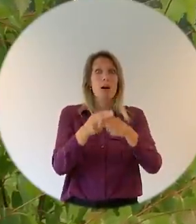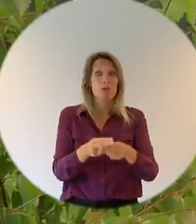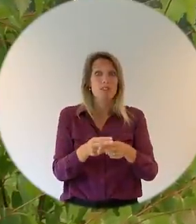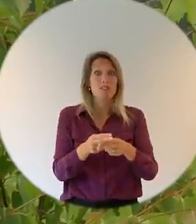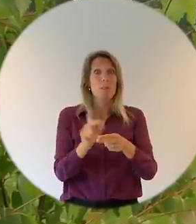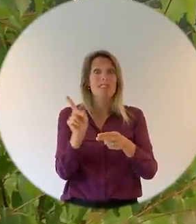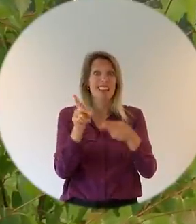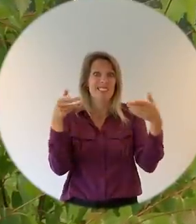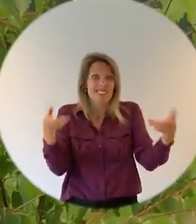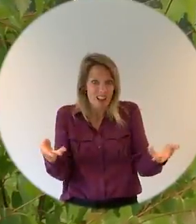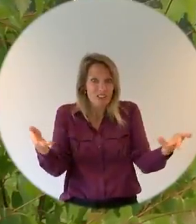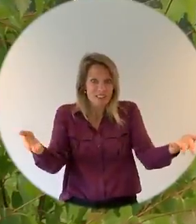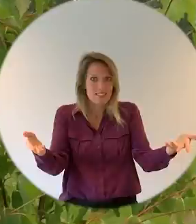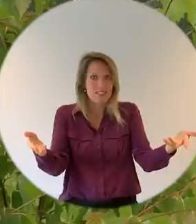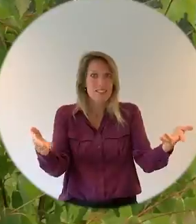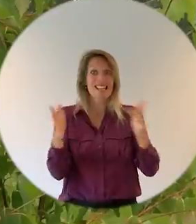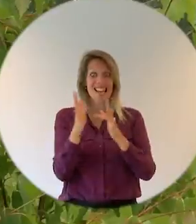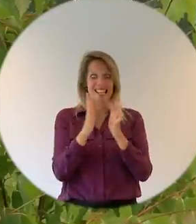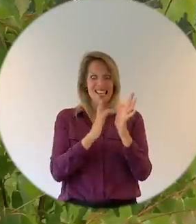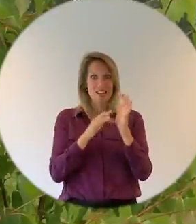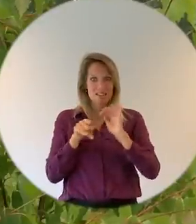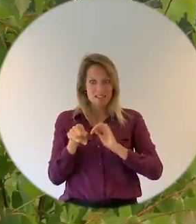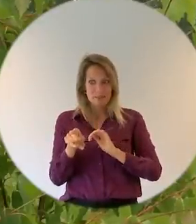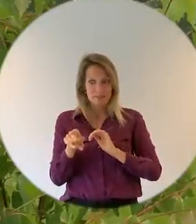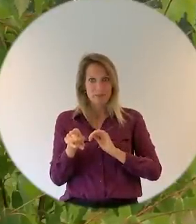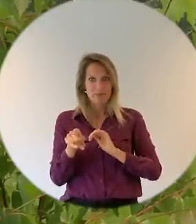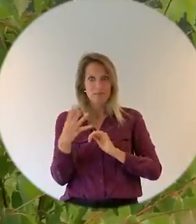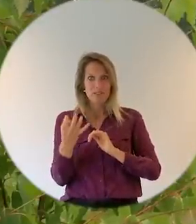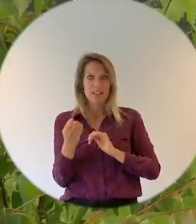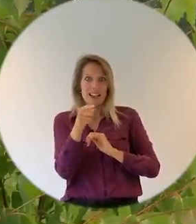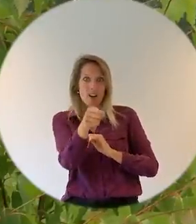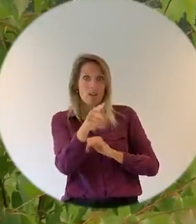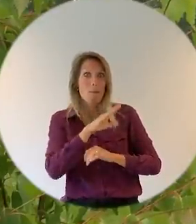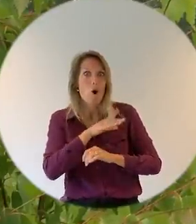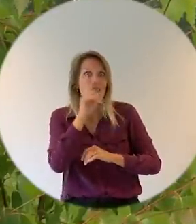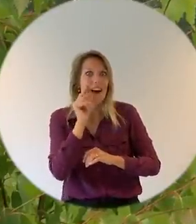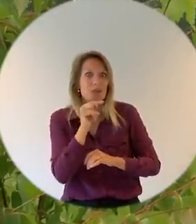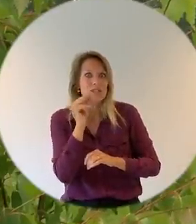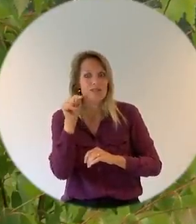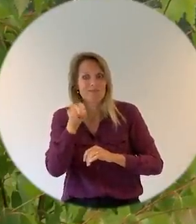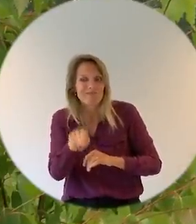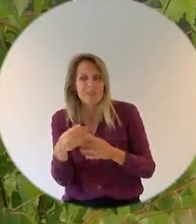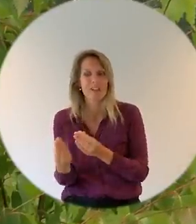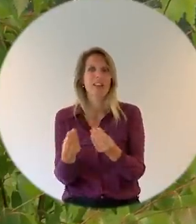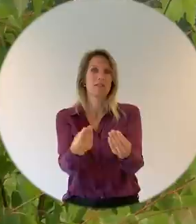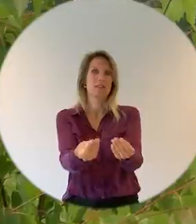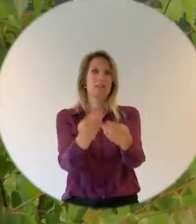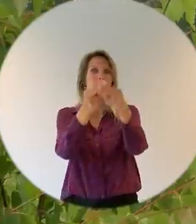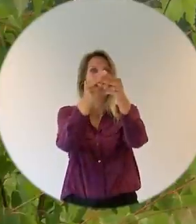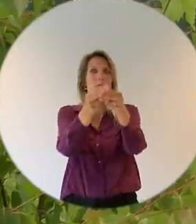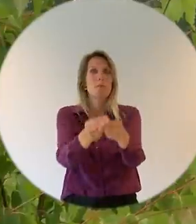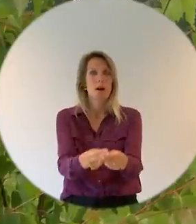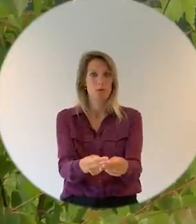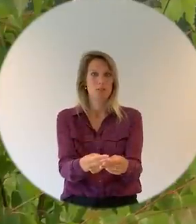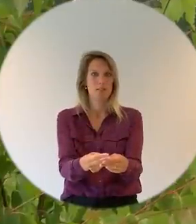is nu juist wat Jezus jou, en natuurlijk ook je ouders, wil geven. Pauze. Dat